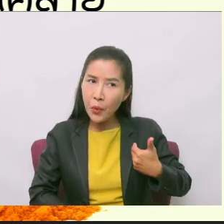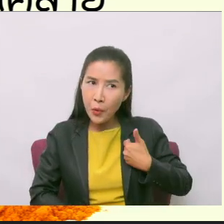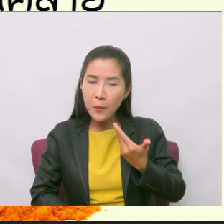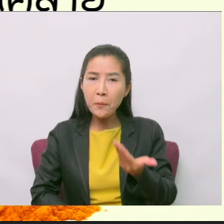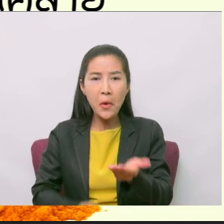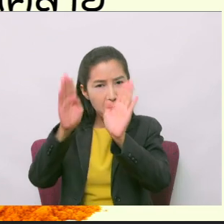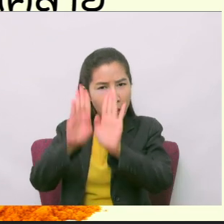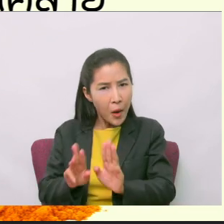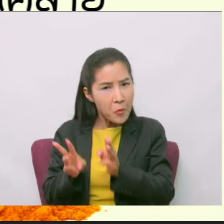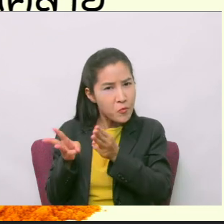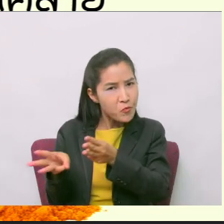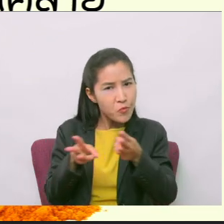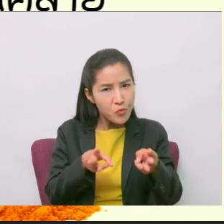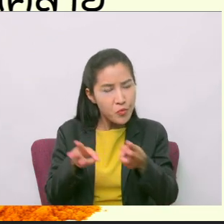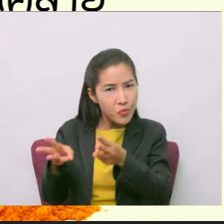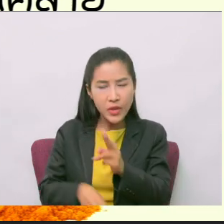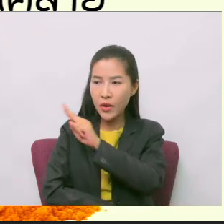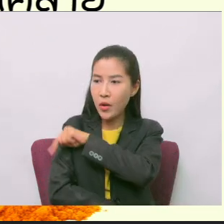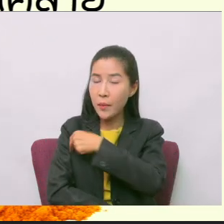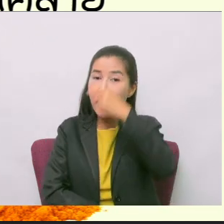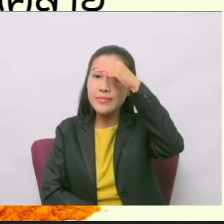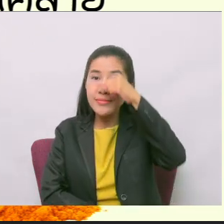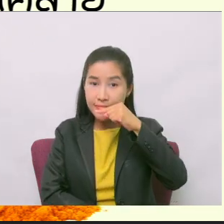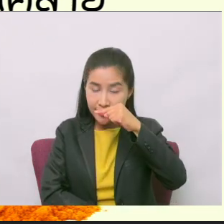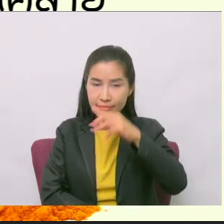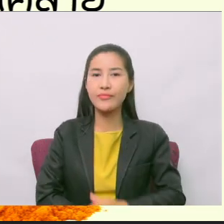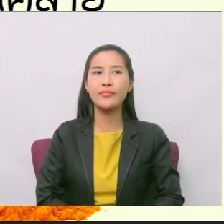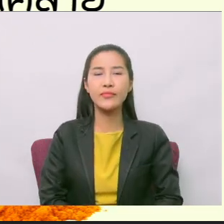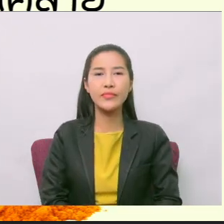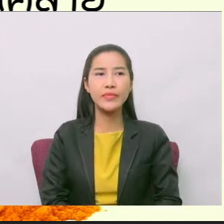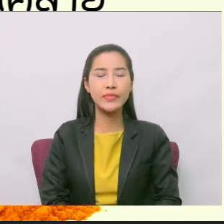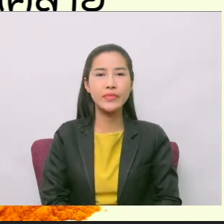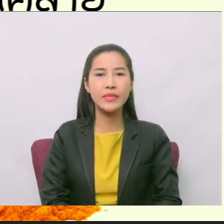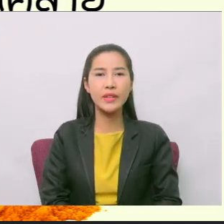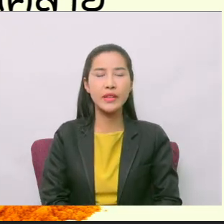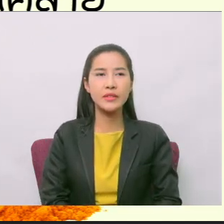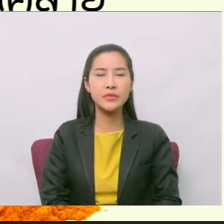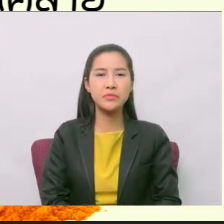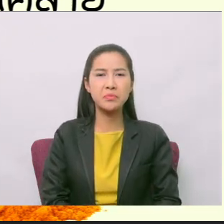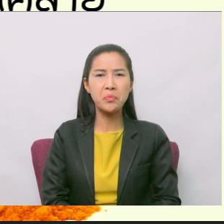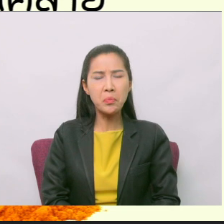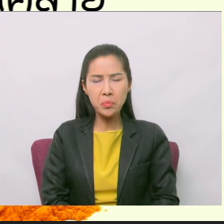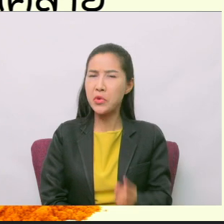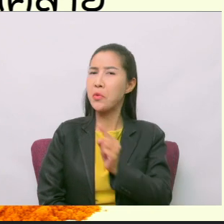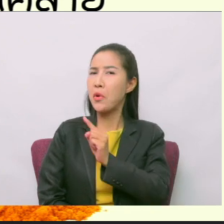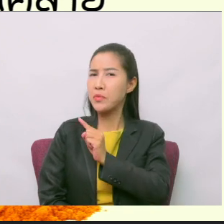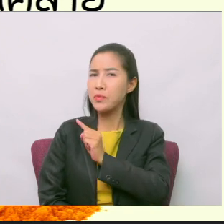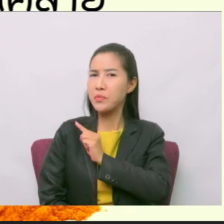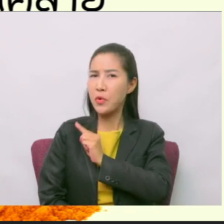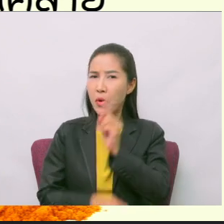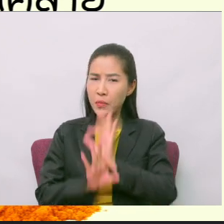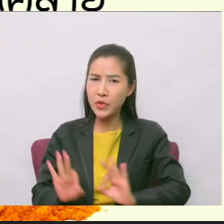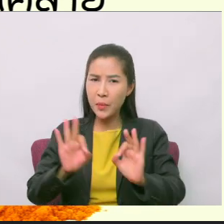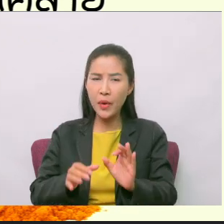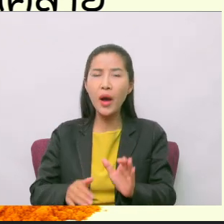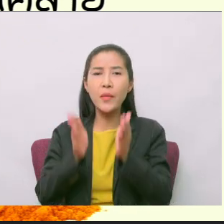ธีการนึงนะคะของแพทย์แผนไทยนะคะการประคบสมุนไพรนะคะมีบทบาทสำคัญนะคะต่อบุคลากร